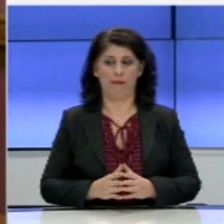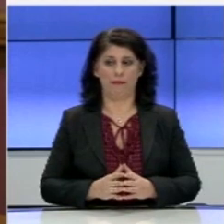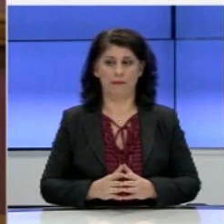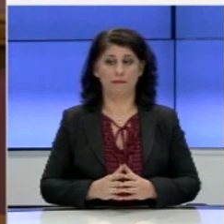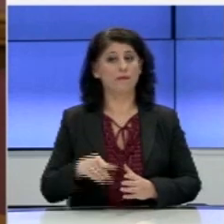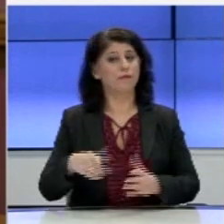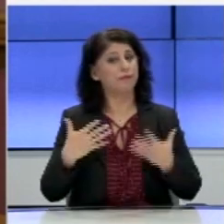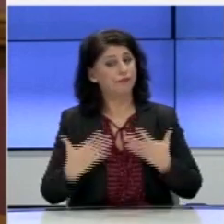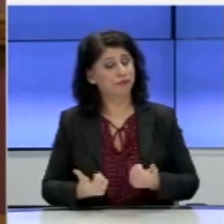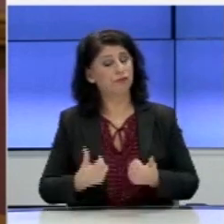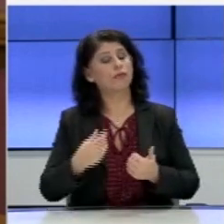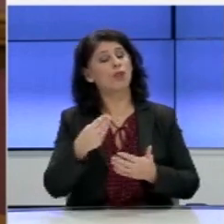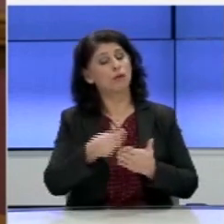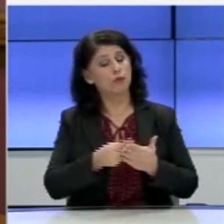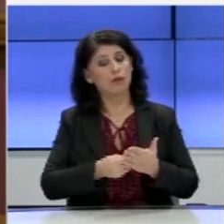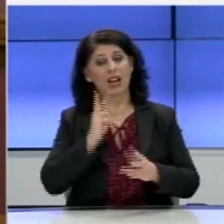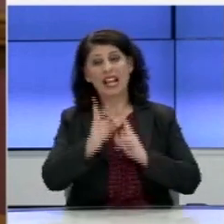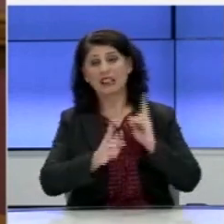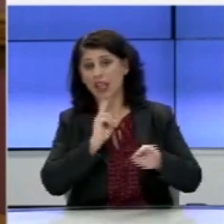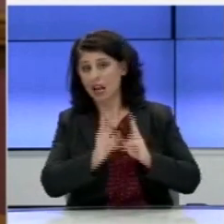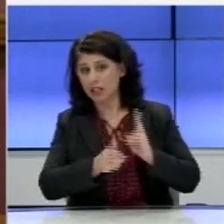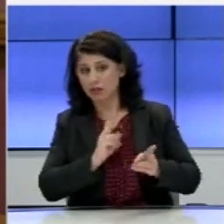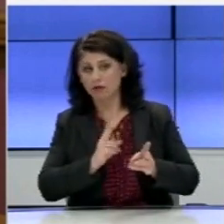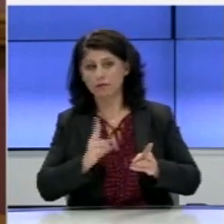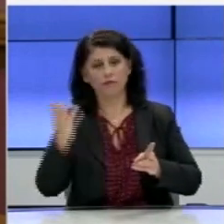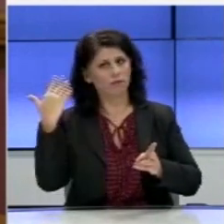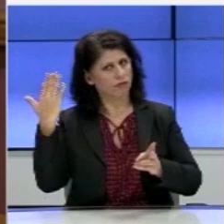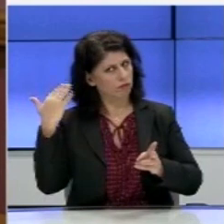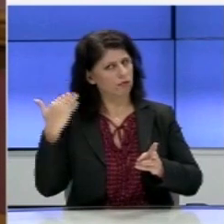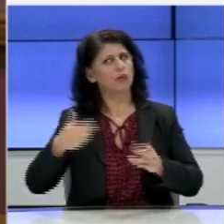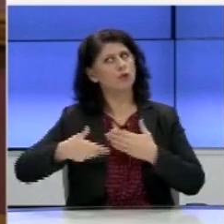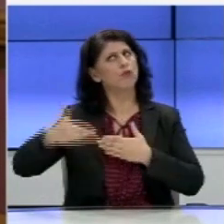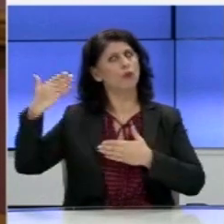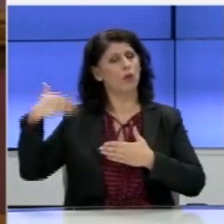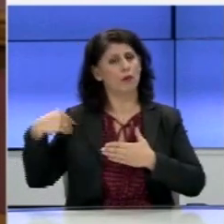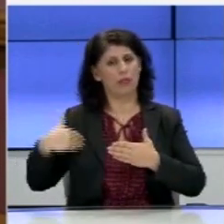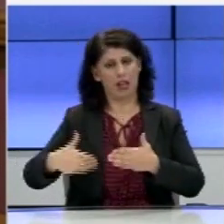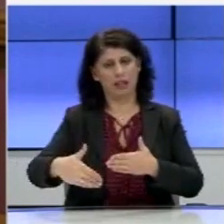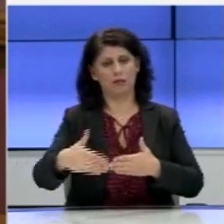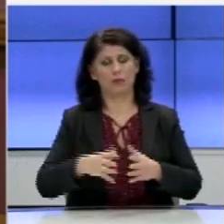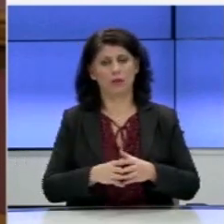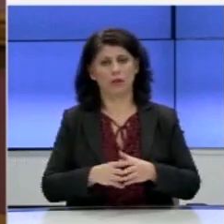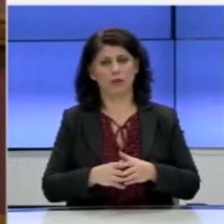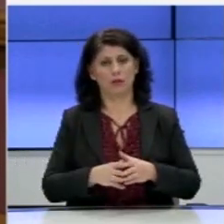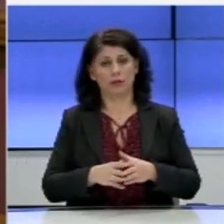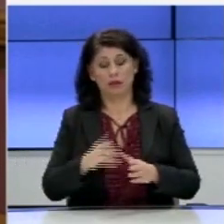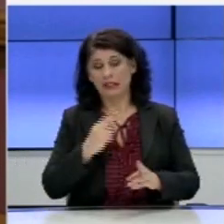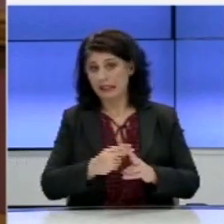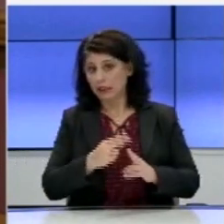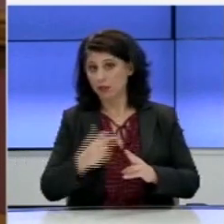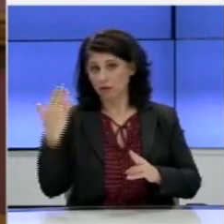για τα οποία υπάρχουν επανειλημμένες καταγγελίες στο παρελθόν, στο προηγούμενο διάστημα, αν θέλετε και στο πρώτο, αλλά